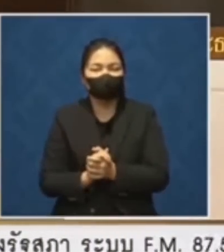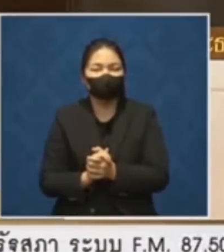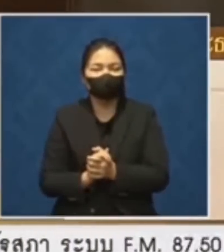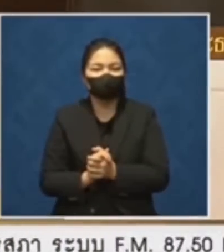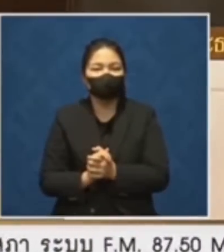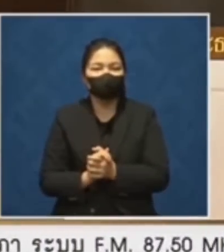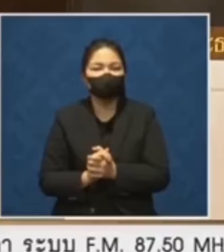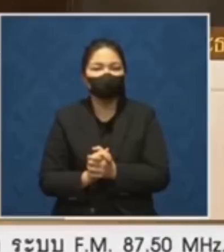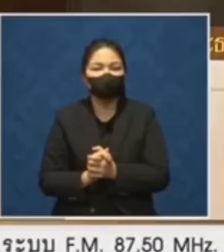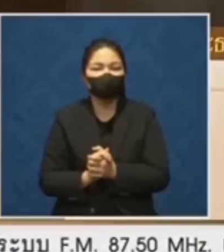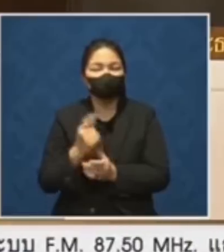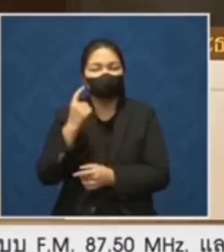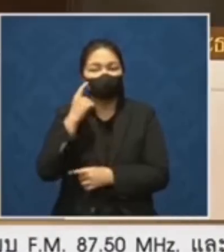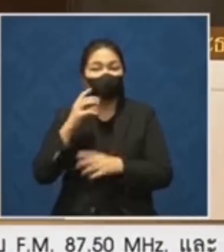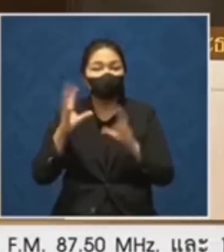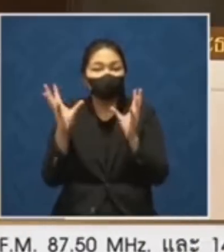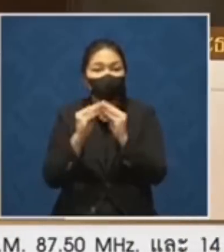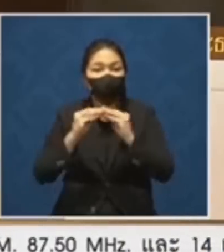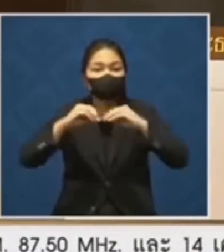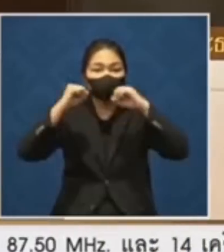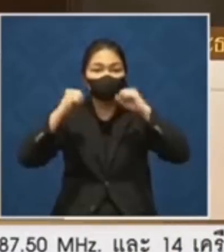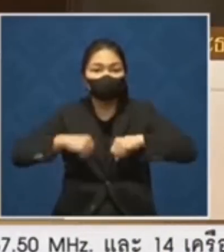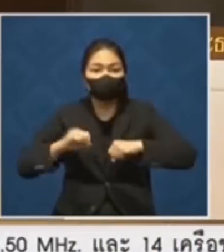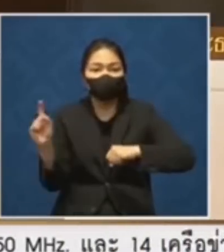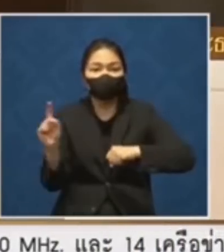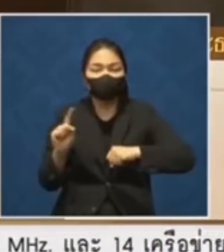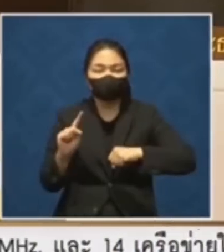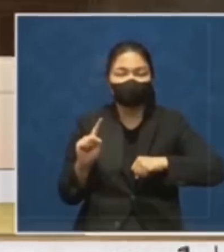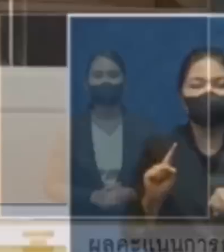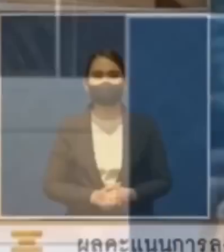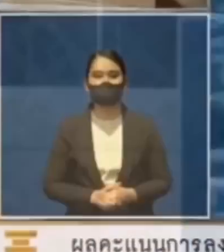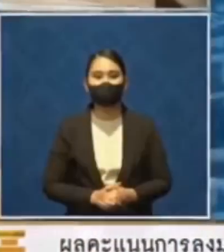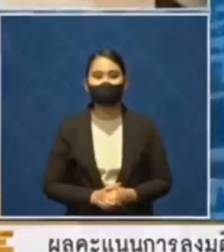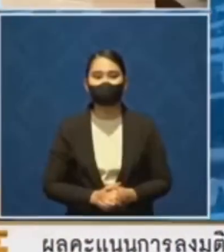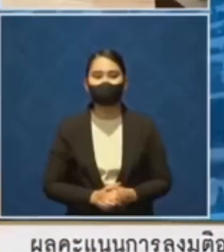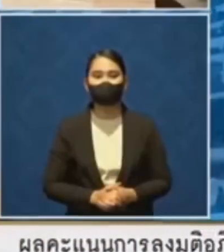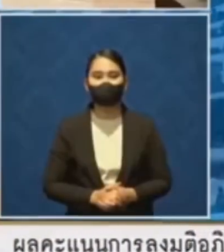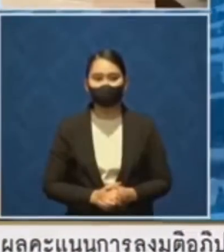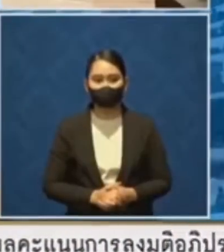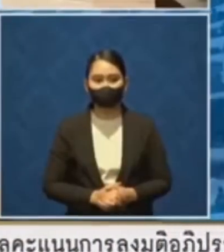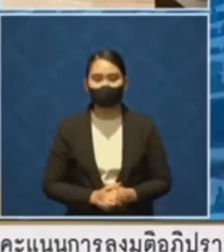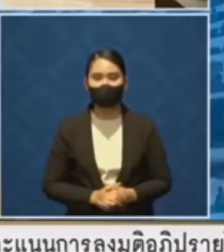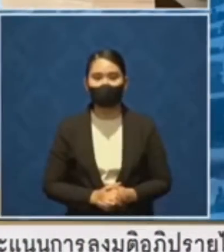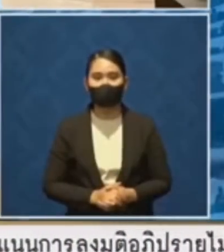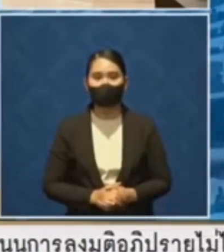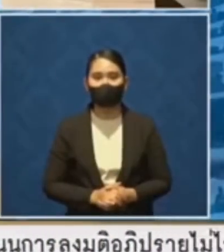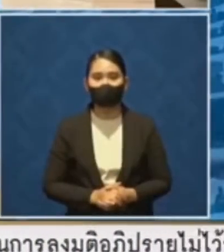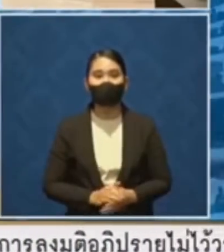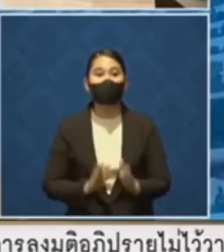จึงถือว่ามติที่ประชุมมีมติไว้วางใจครับจำนวนผู้ลงมติ